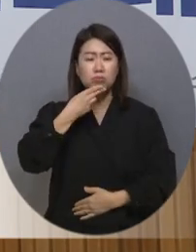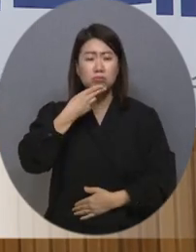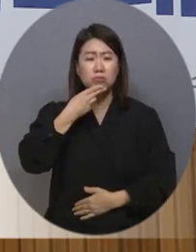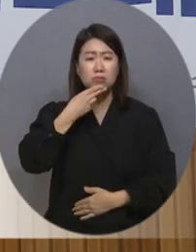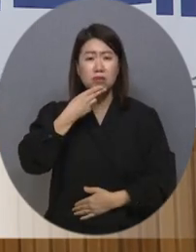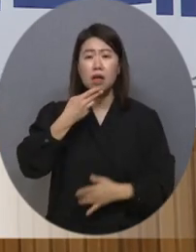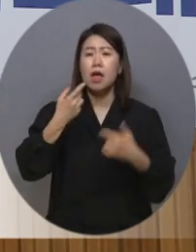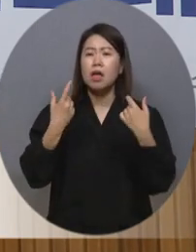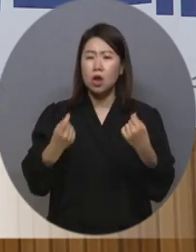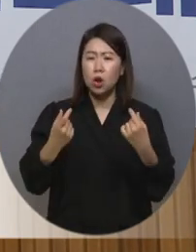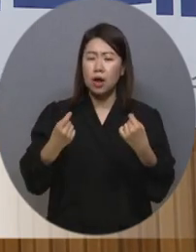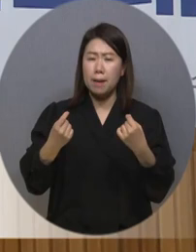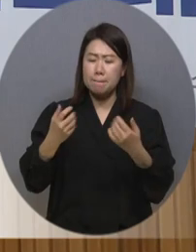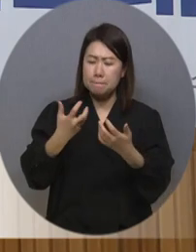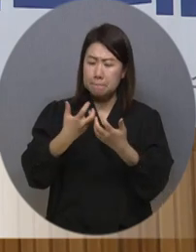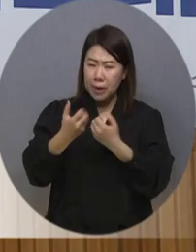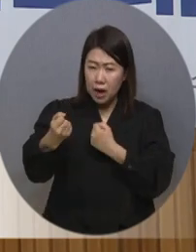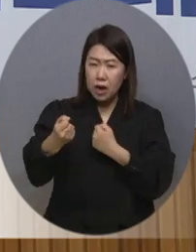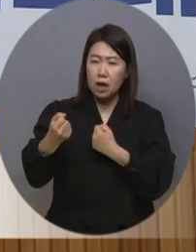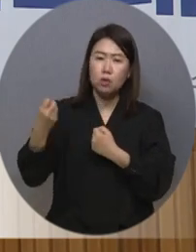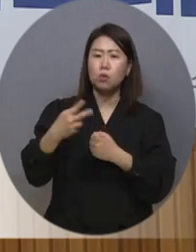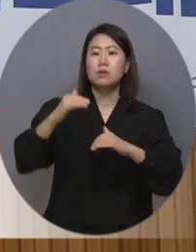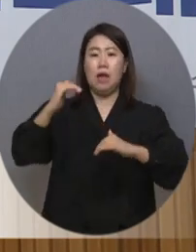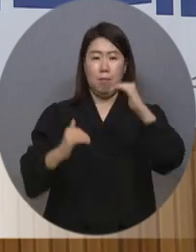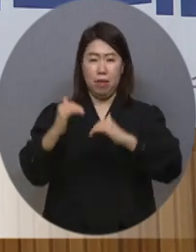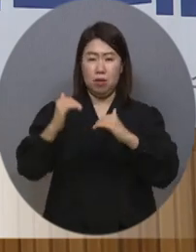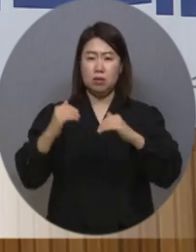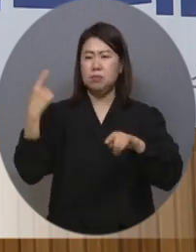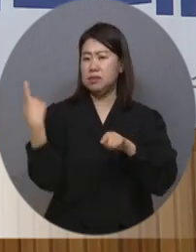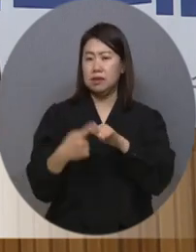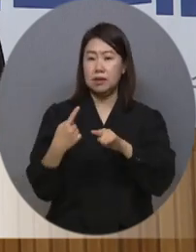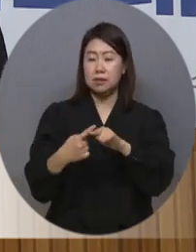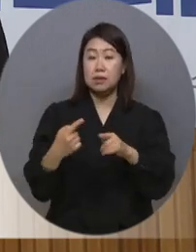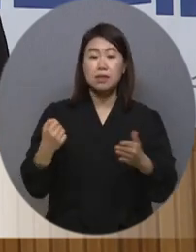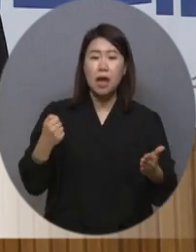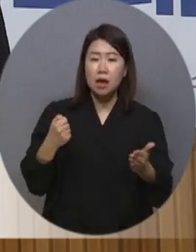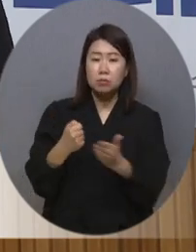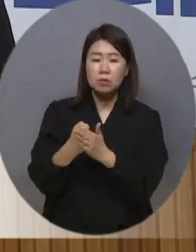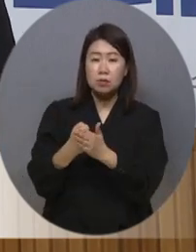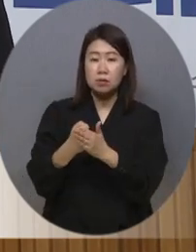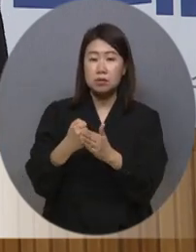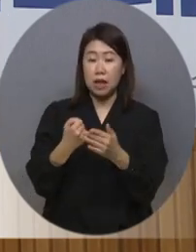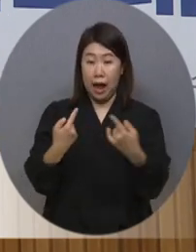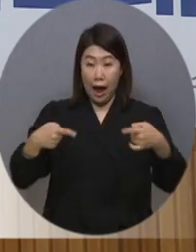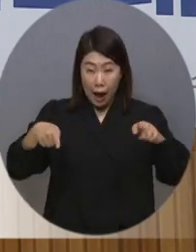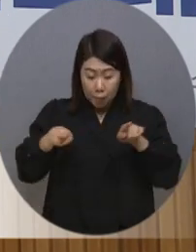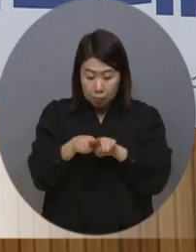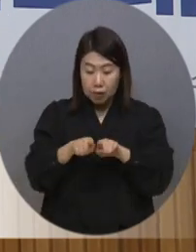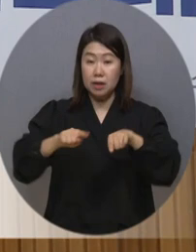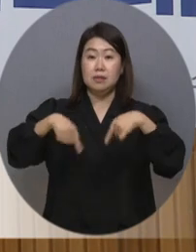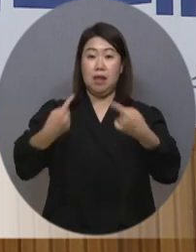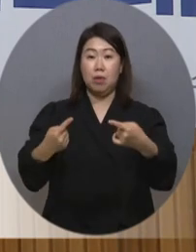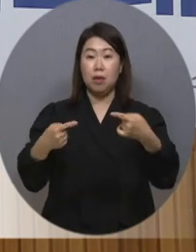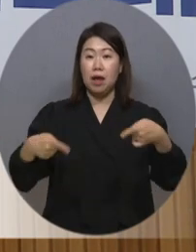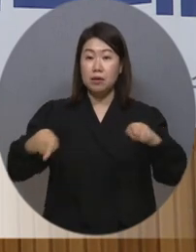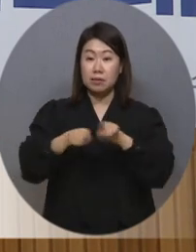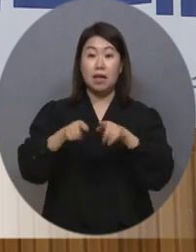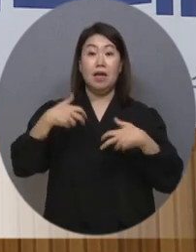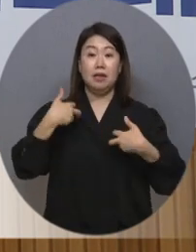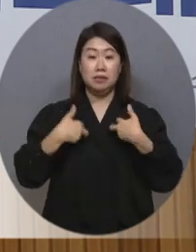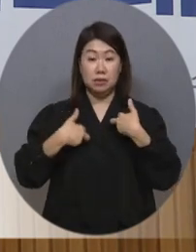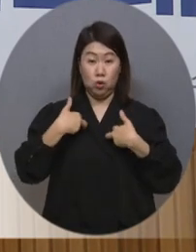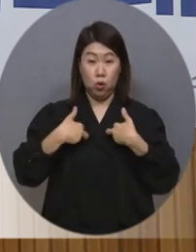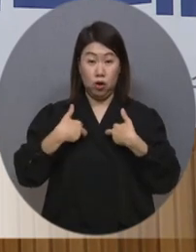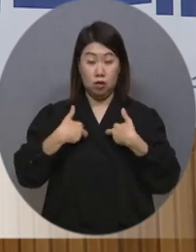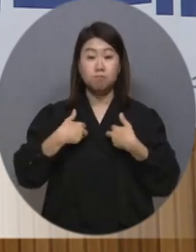것이야말로 배제와 차별이 되는 거예요. 이런 것들을 우리가 함께 누리고 함께 참여했을 때 말